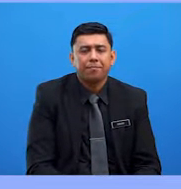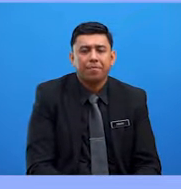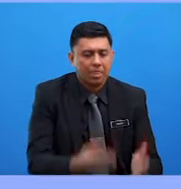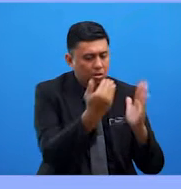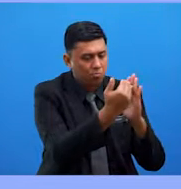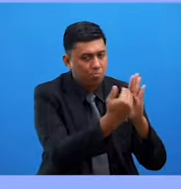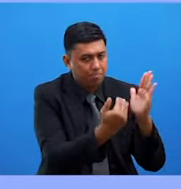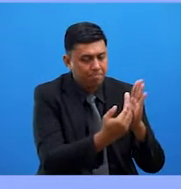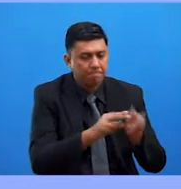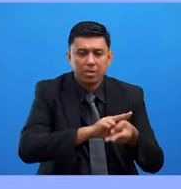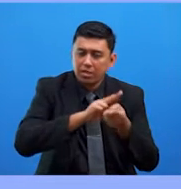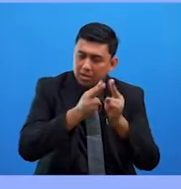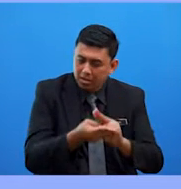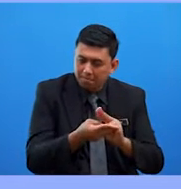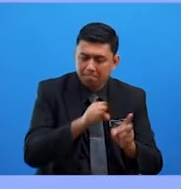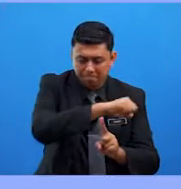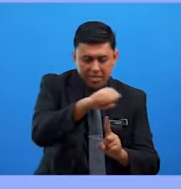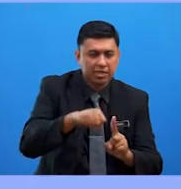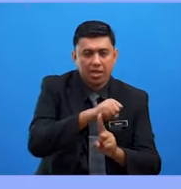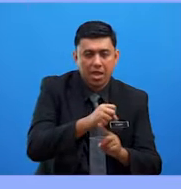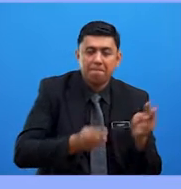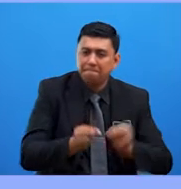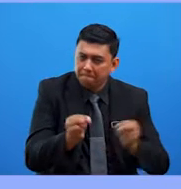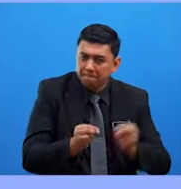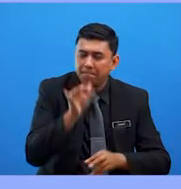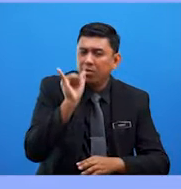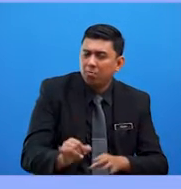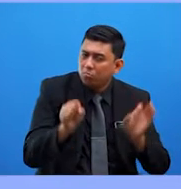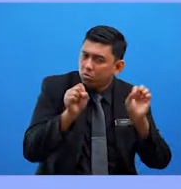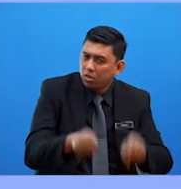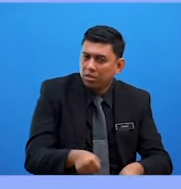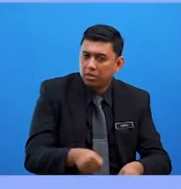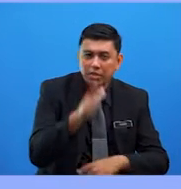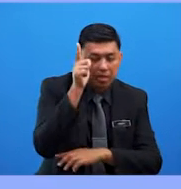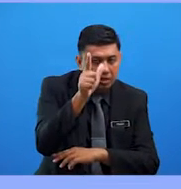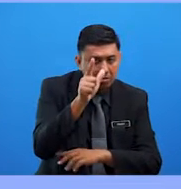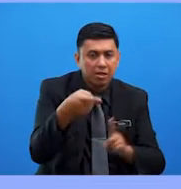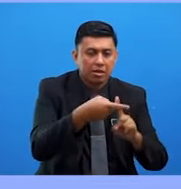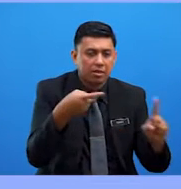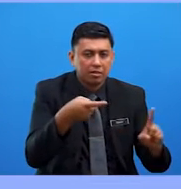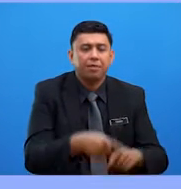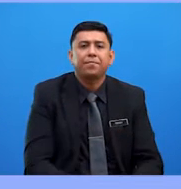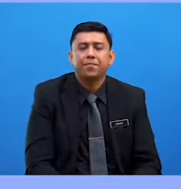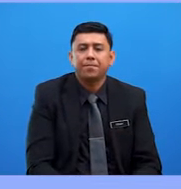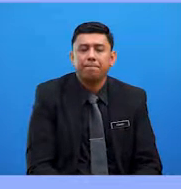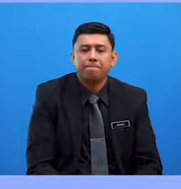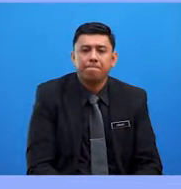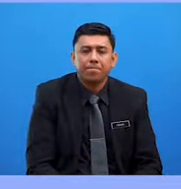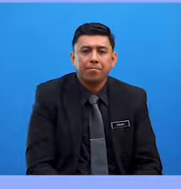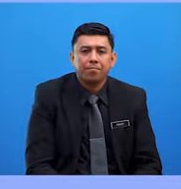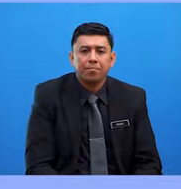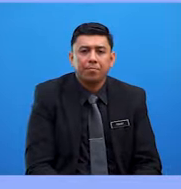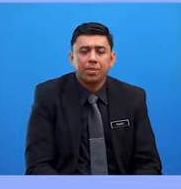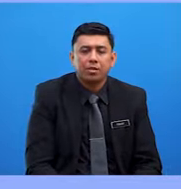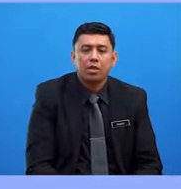cikgu senaraikan perubahan persekitaran perniagaan yang boleh dilihat daripada aspek